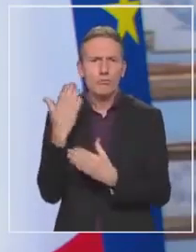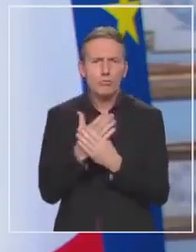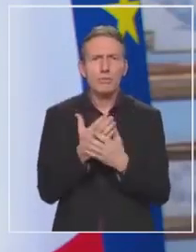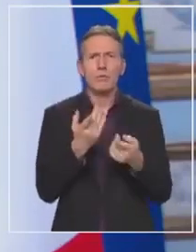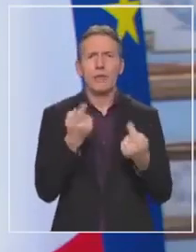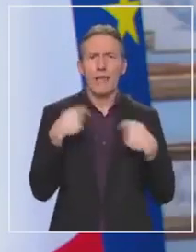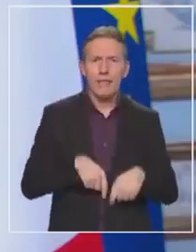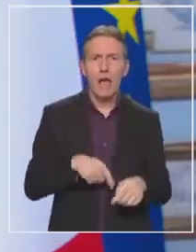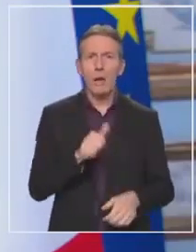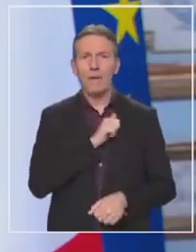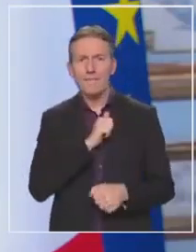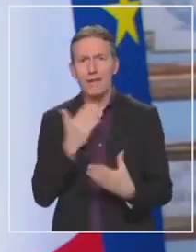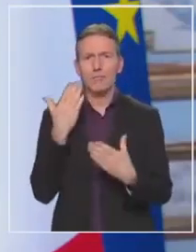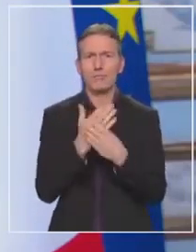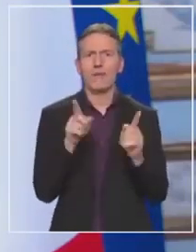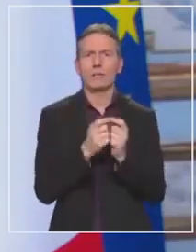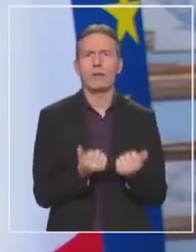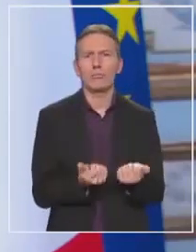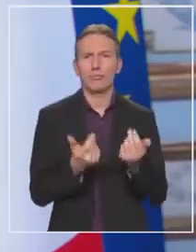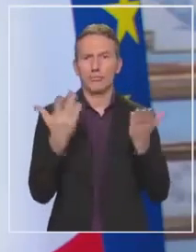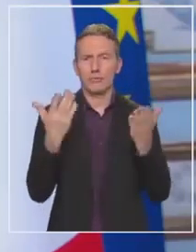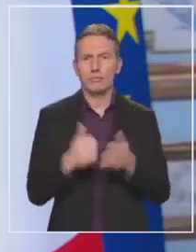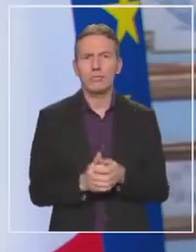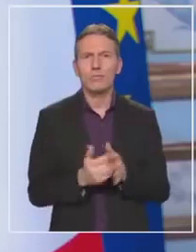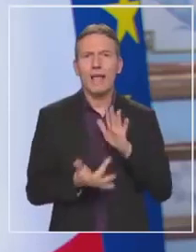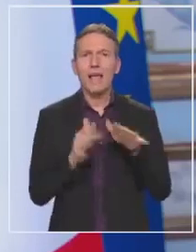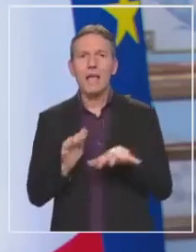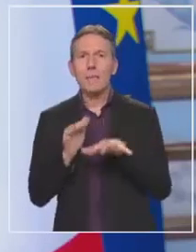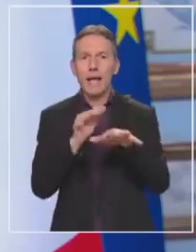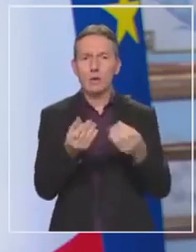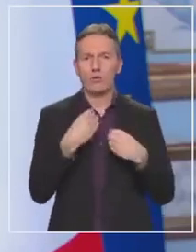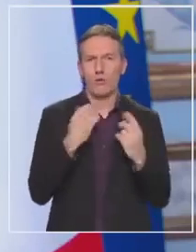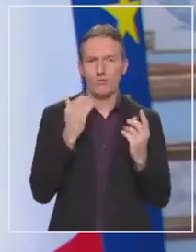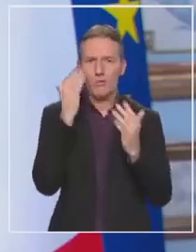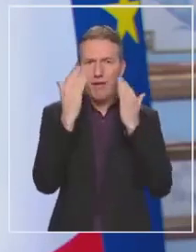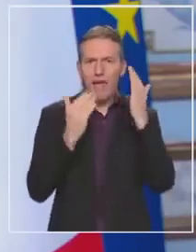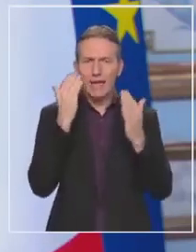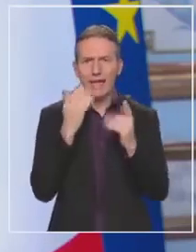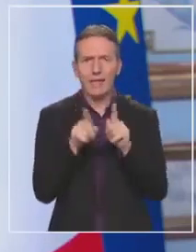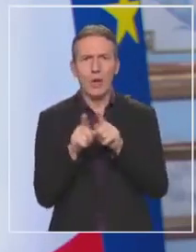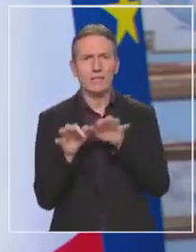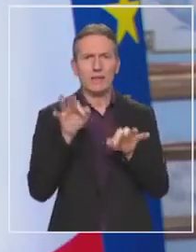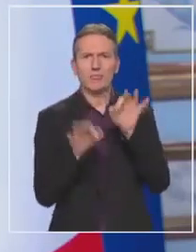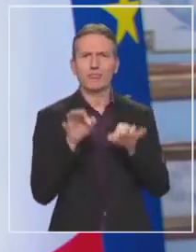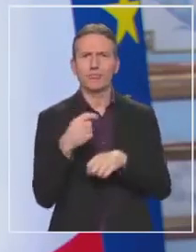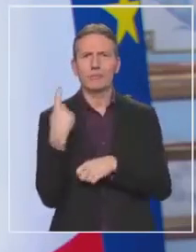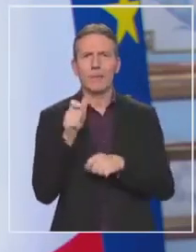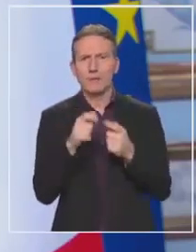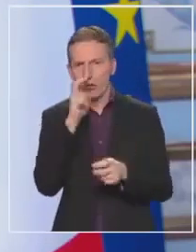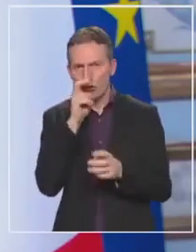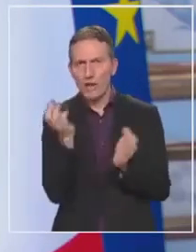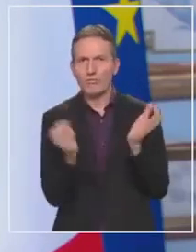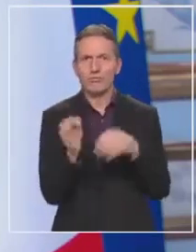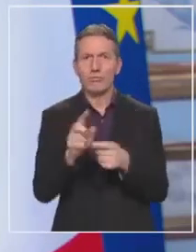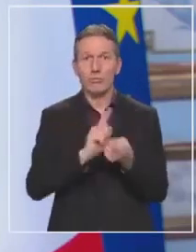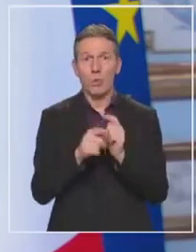et privées se multiplient les grandes migrations nous inquiète et sont instrumentalisés par les démagogues alors même